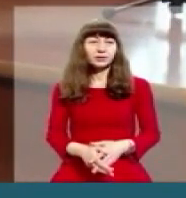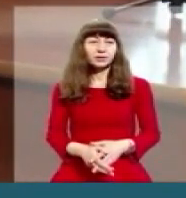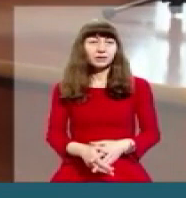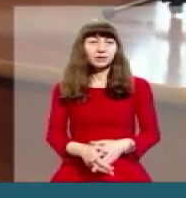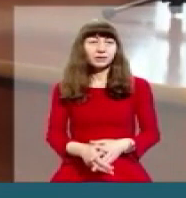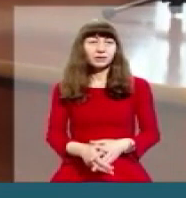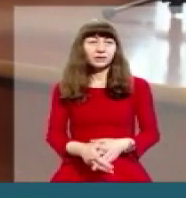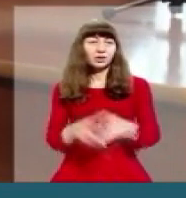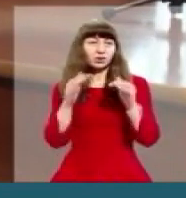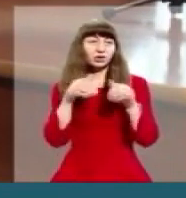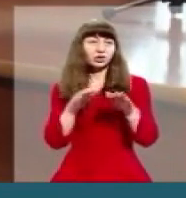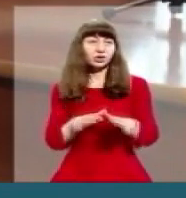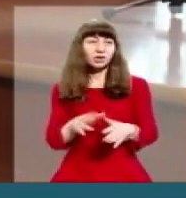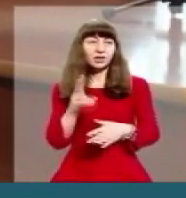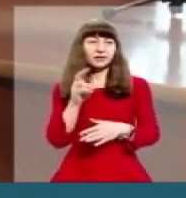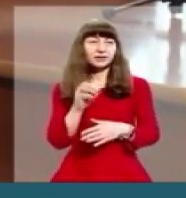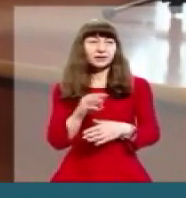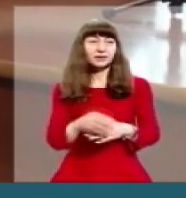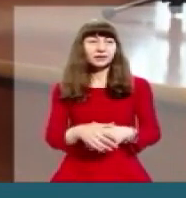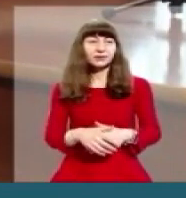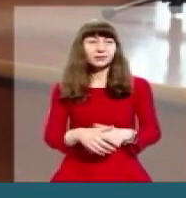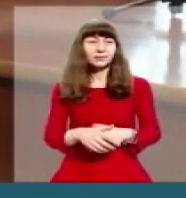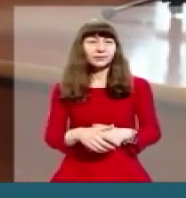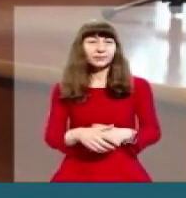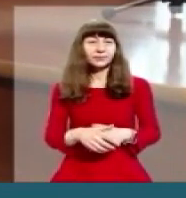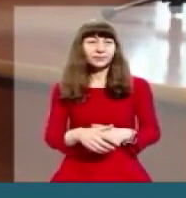оправдана? Нет еще?